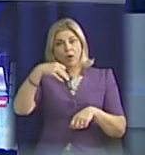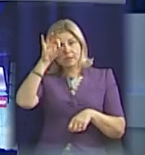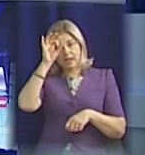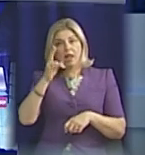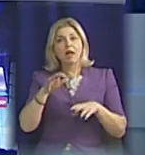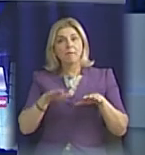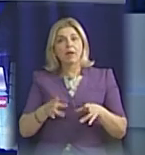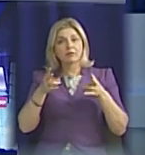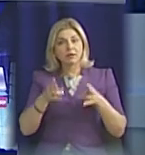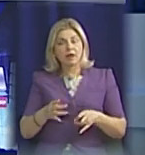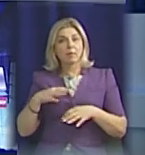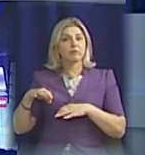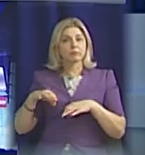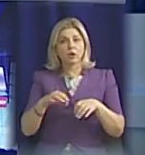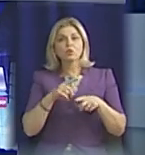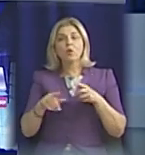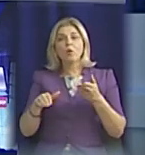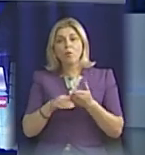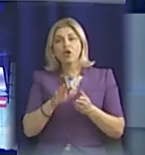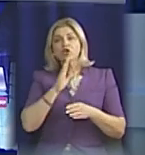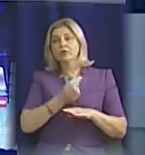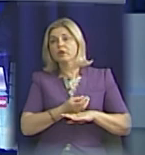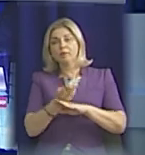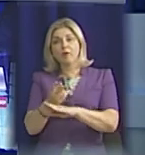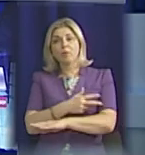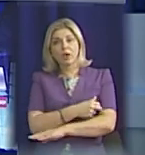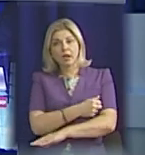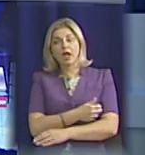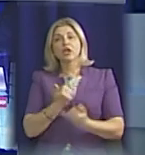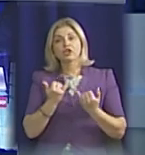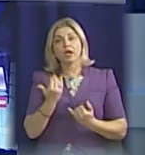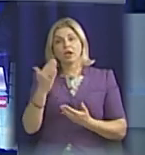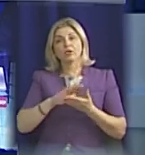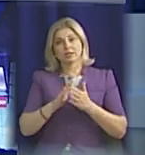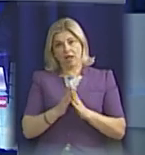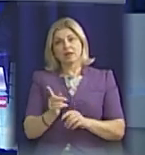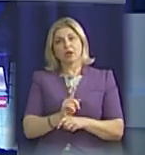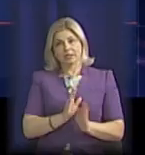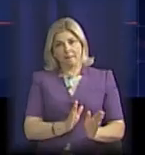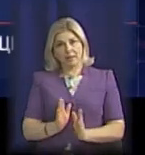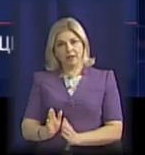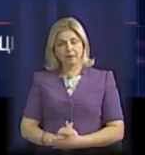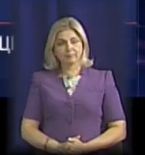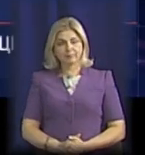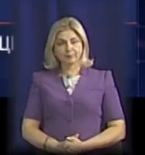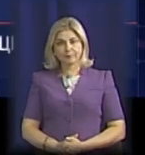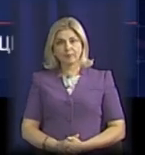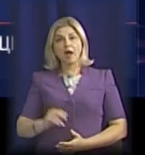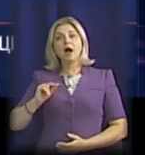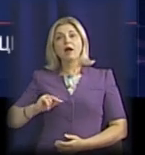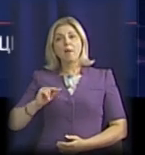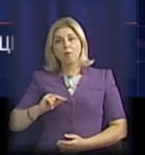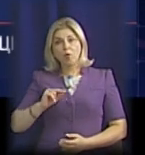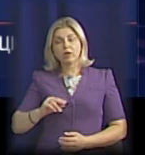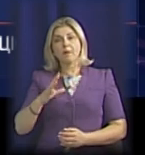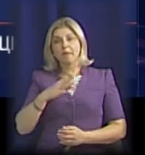На місце події прибула швидка допомога. Жінку госпіталізували. Зараз її стан стабільний. Співробітник пройшов